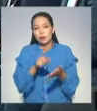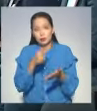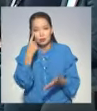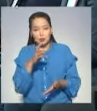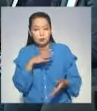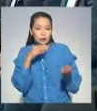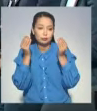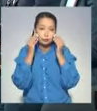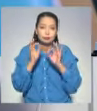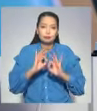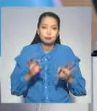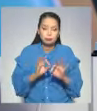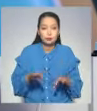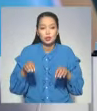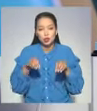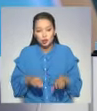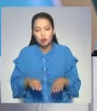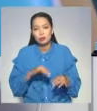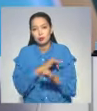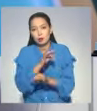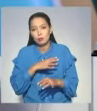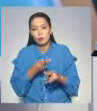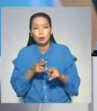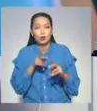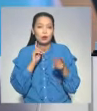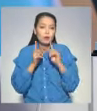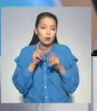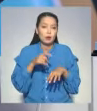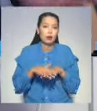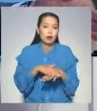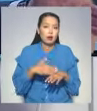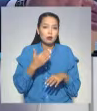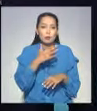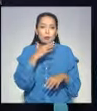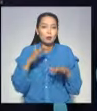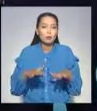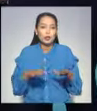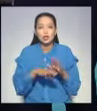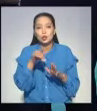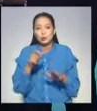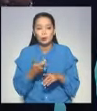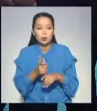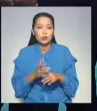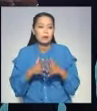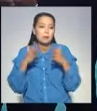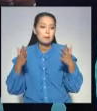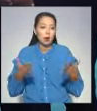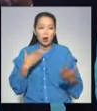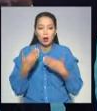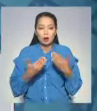алмасты, бірлесе шешу жолын талқылады. Бұл форум халық аманатын арқалаған жергілікті депутаттар үшін үлкен алаң